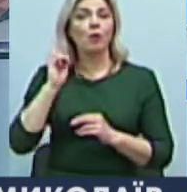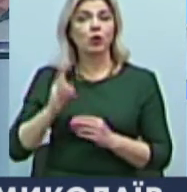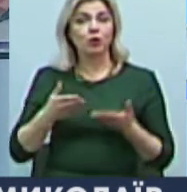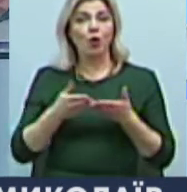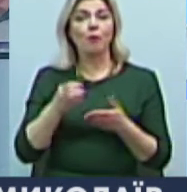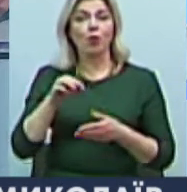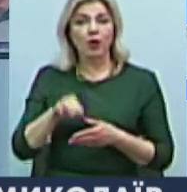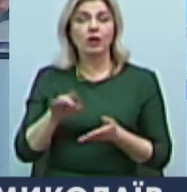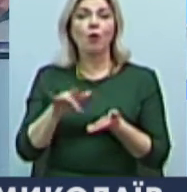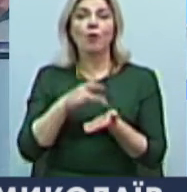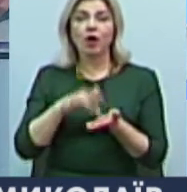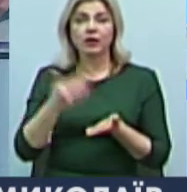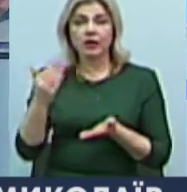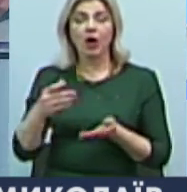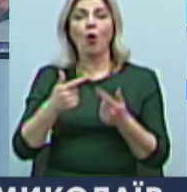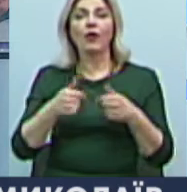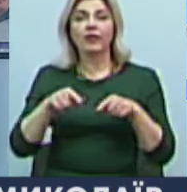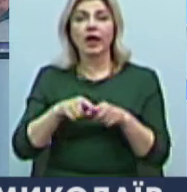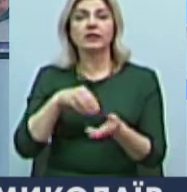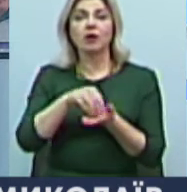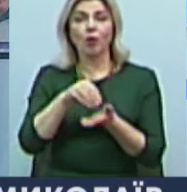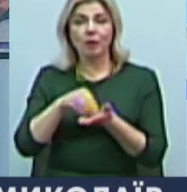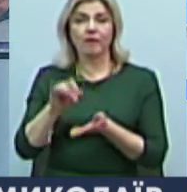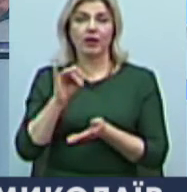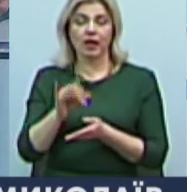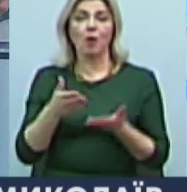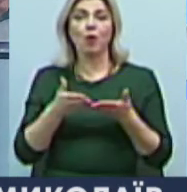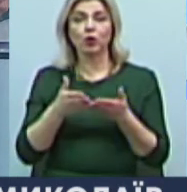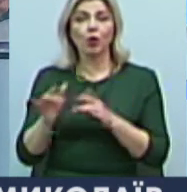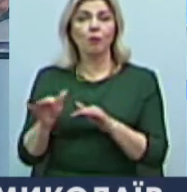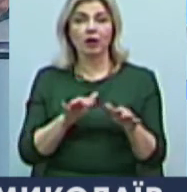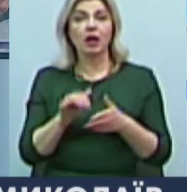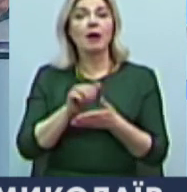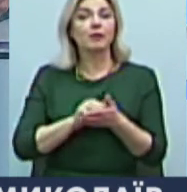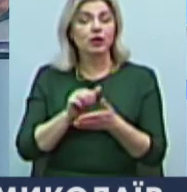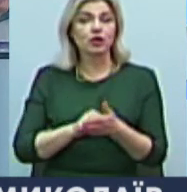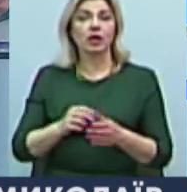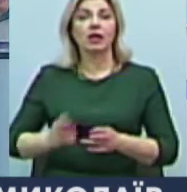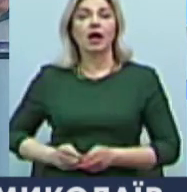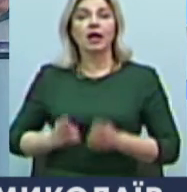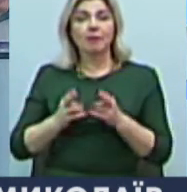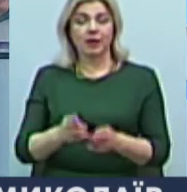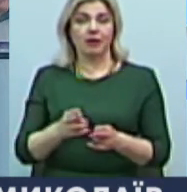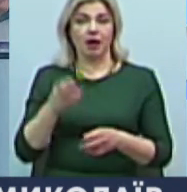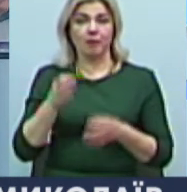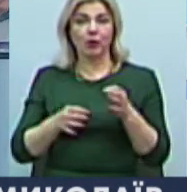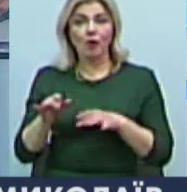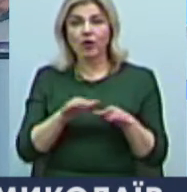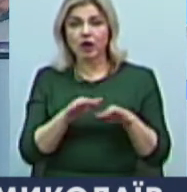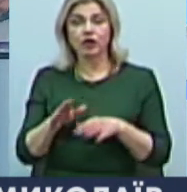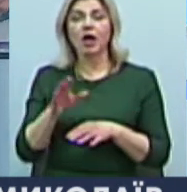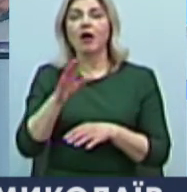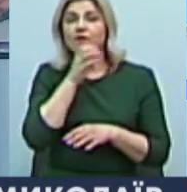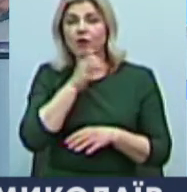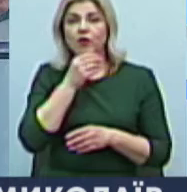у бухгалтерії, відділі закупівель та службі портових операцій. Причина обшуків – кримінальне провадження за фактом розкрадання грошей у